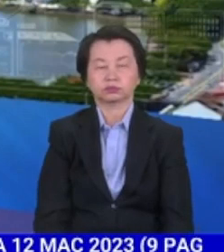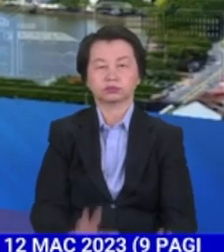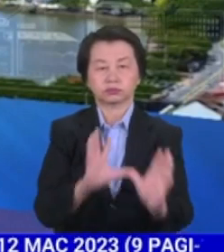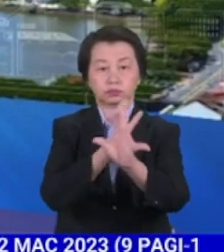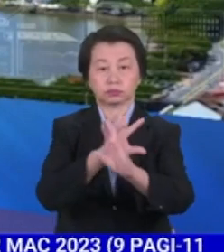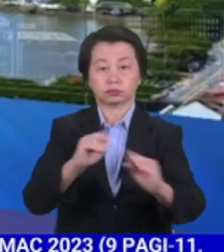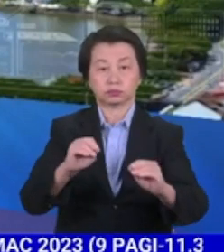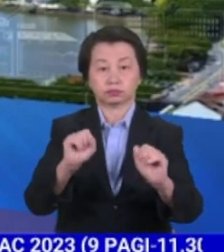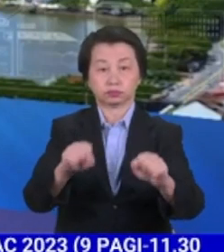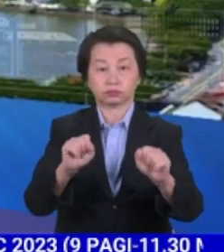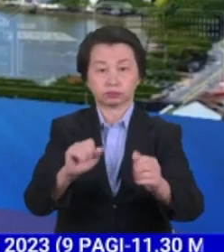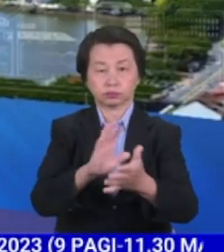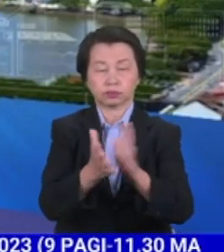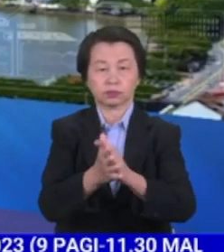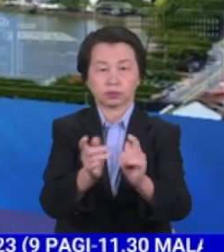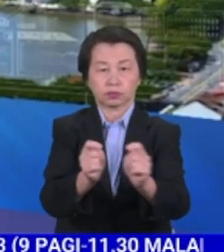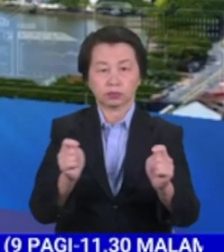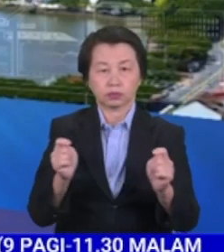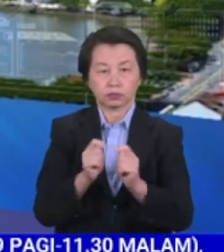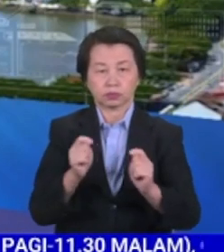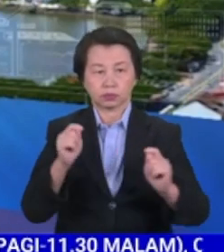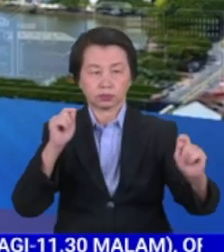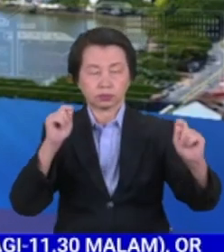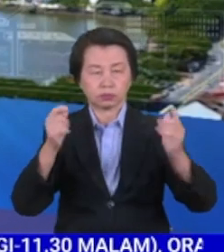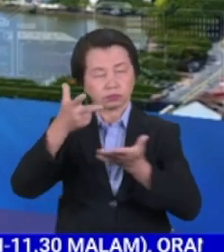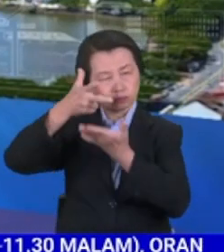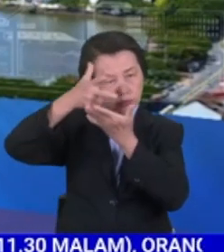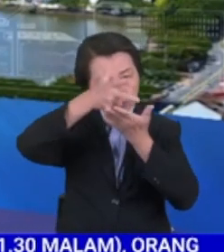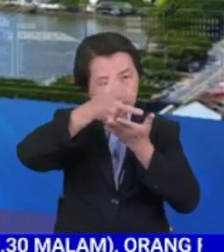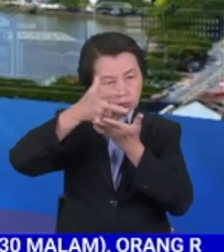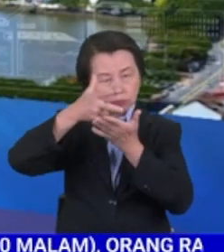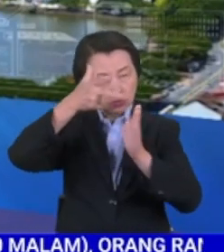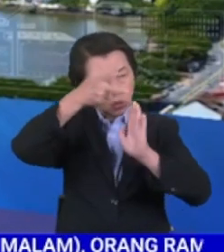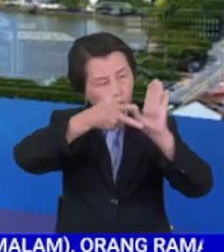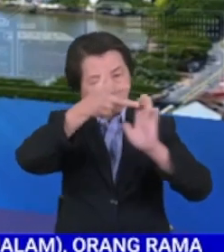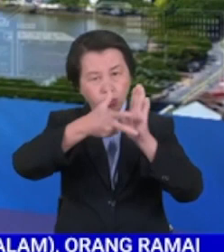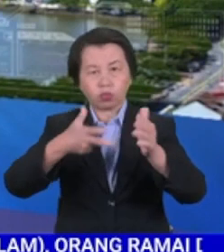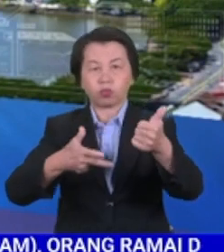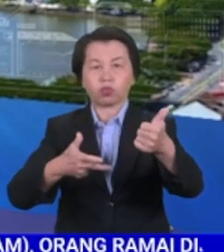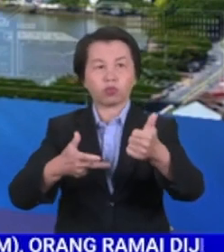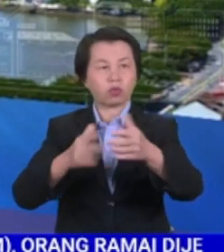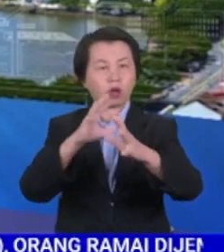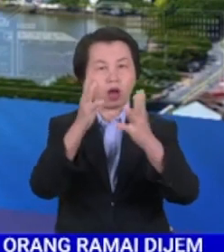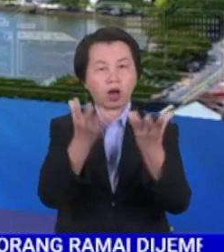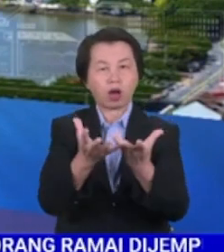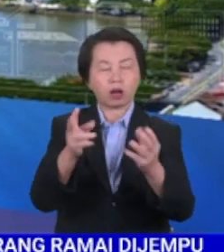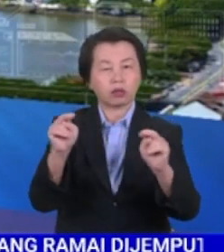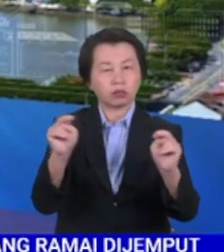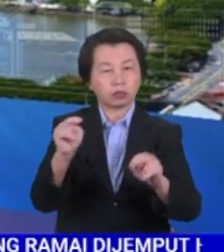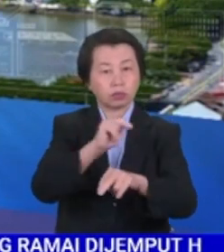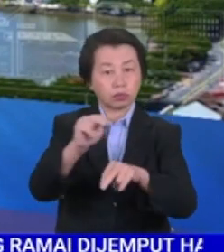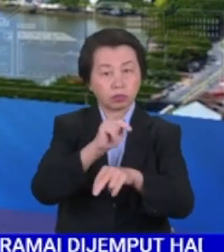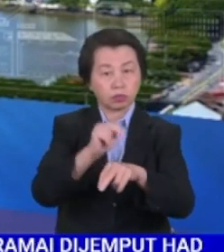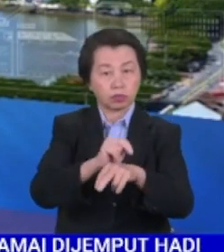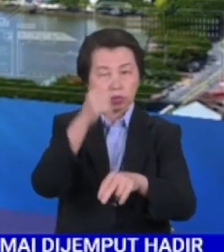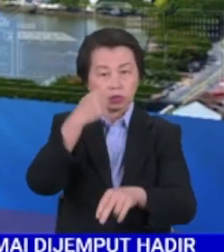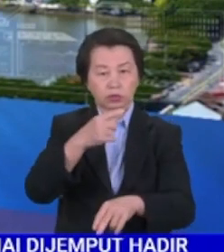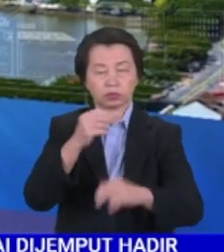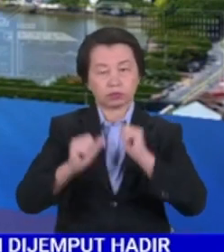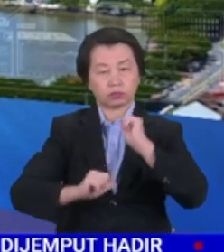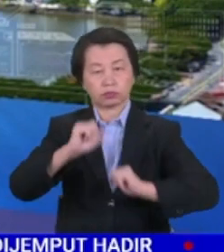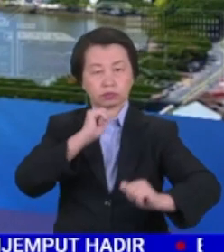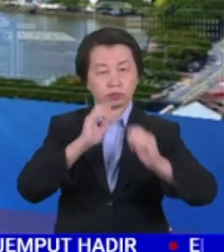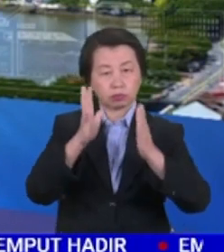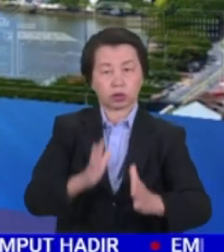Sarawak berpotensi menjadi lokasi penggambaran filem dengan kekayaan sumber semula jadinya. Bagi pelakon filem Raja Bron